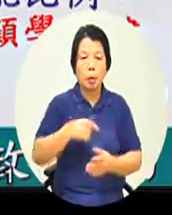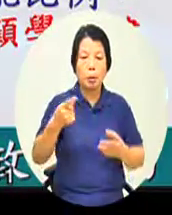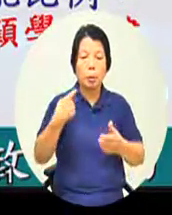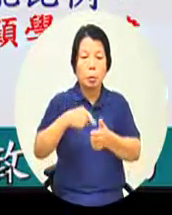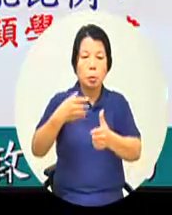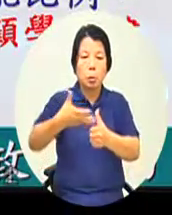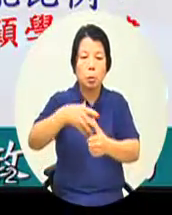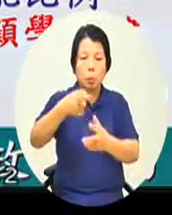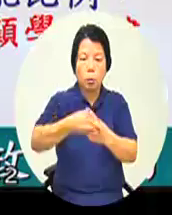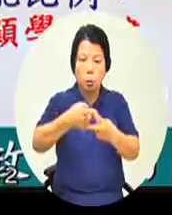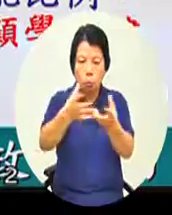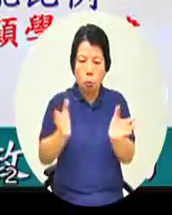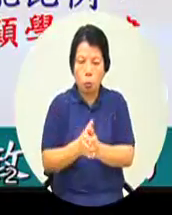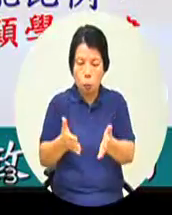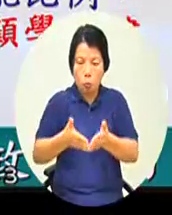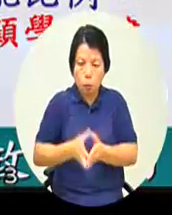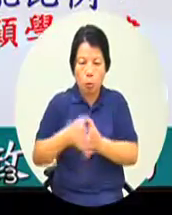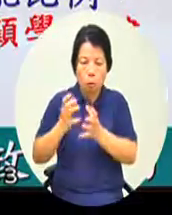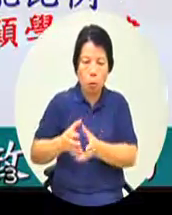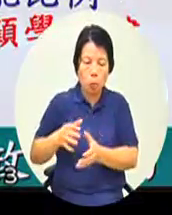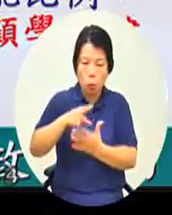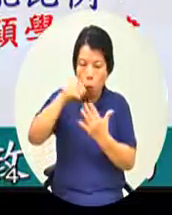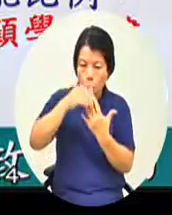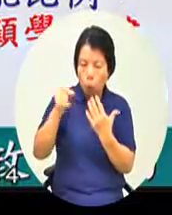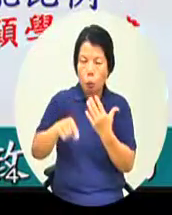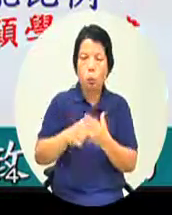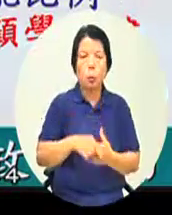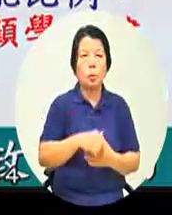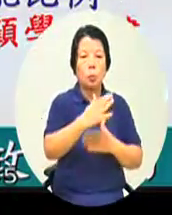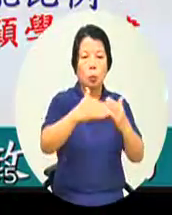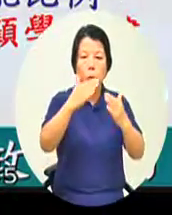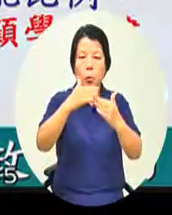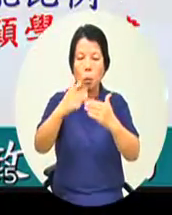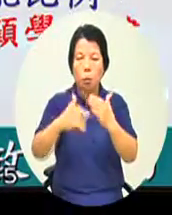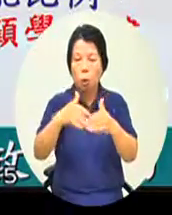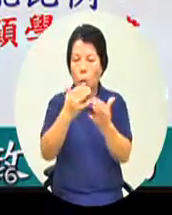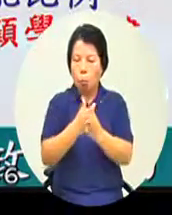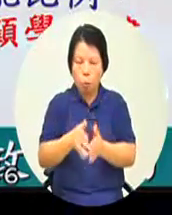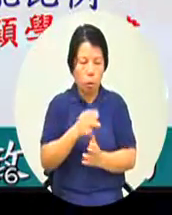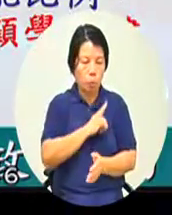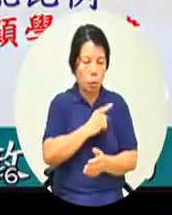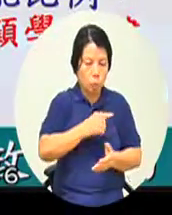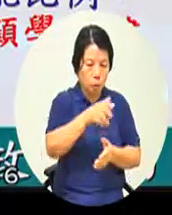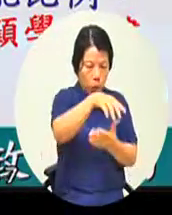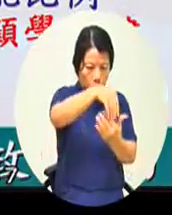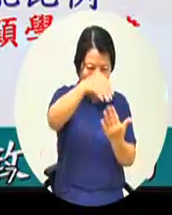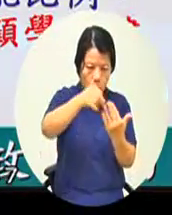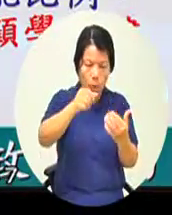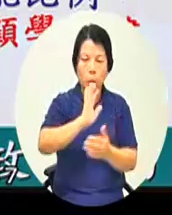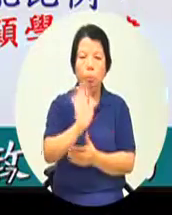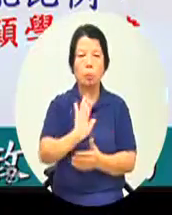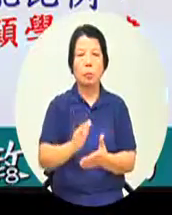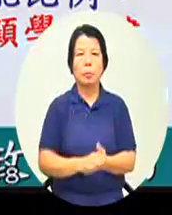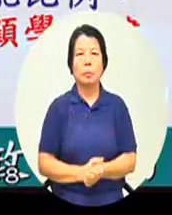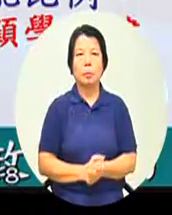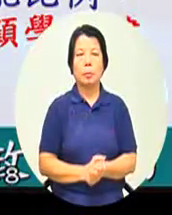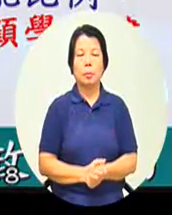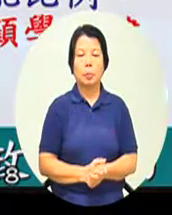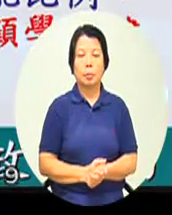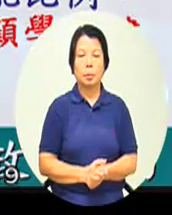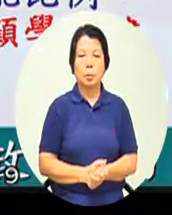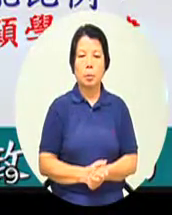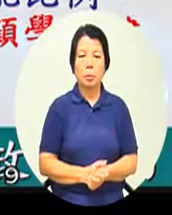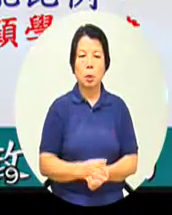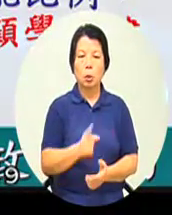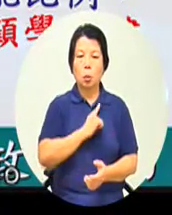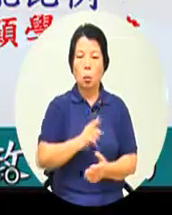排我们去。 来去，哇！你让人去算出几间啊？莫安尼指定，迄指定拢假啦，啊啦！你如果